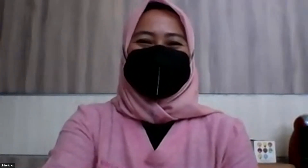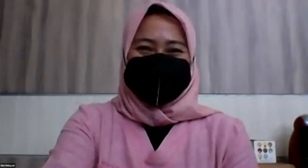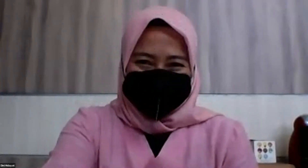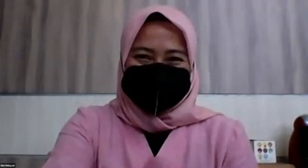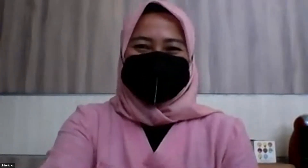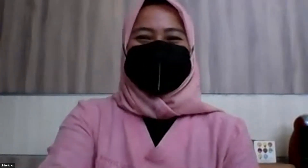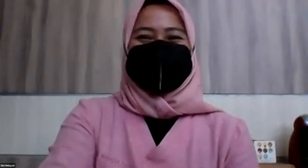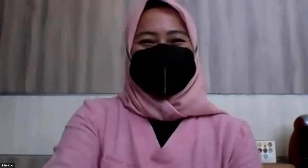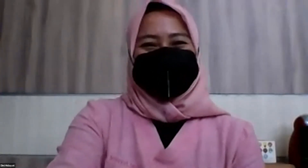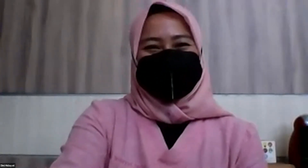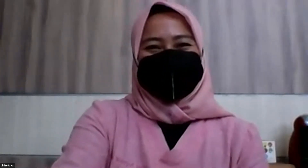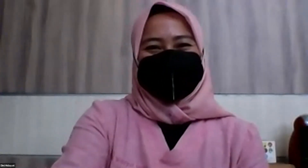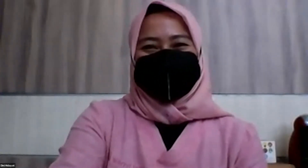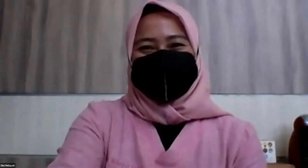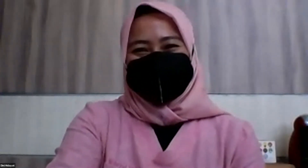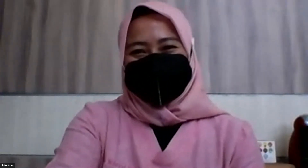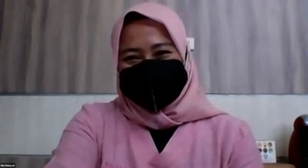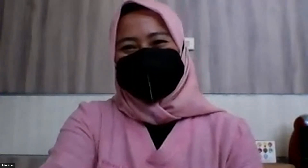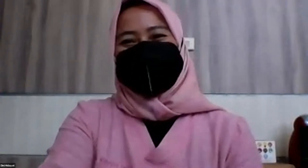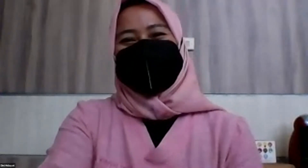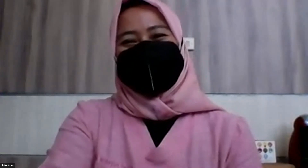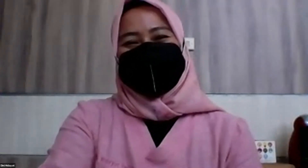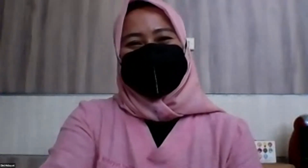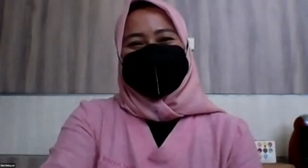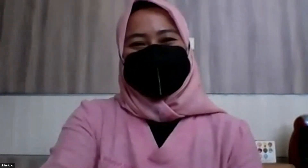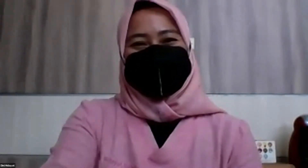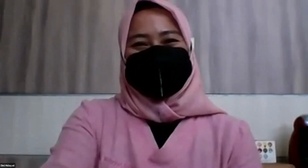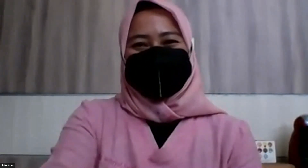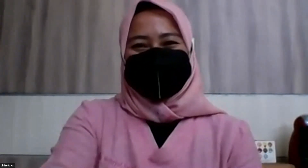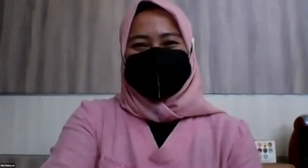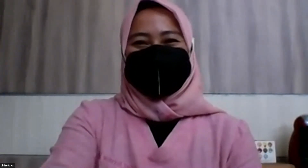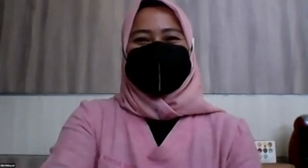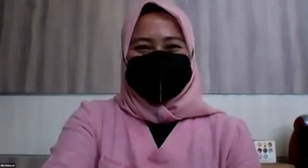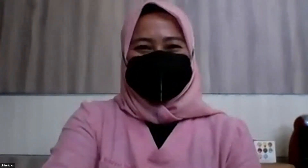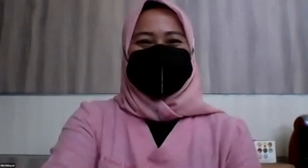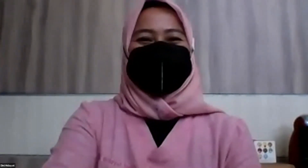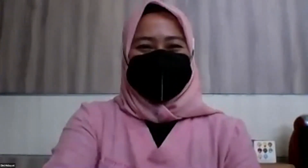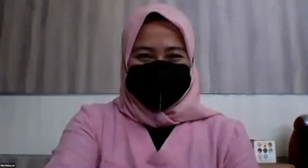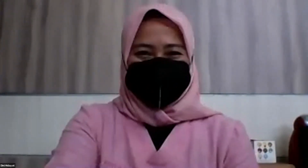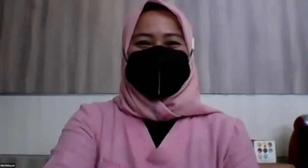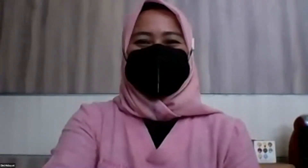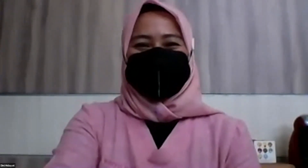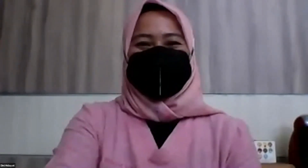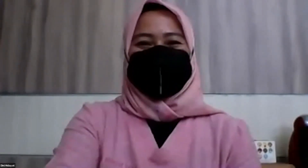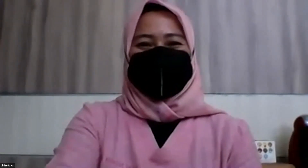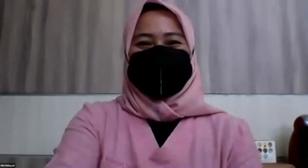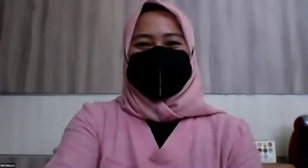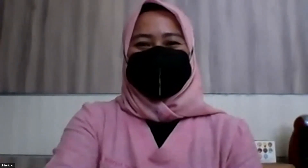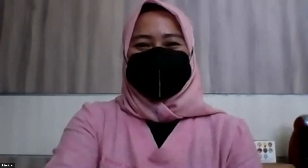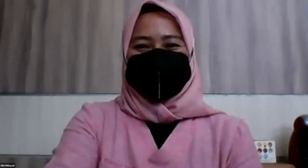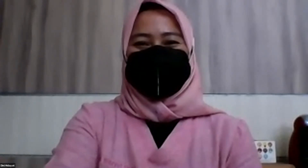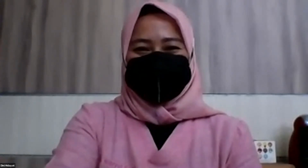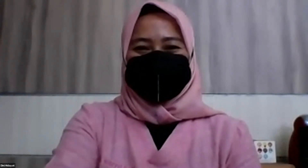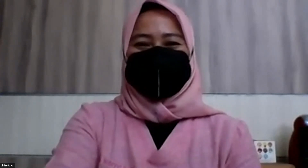Masya Allah. Jadi yang berkaitan dengan ASI boleh tahu nih dari Dokter Utami hari Jumat besok jam 9,